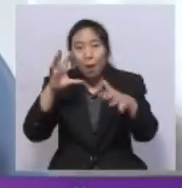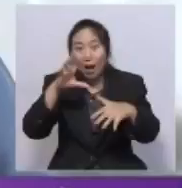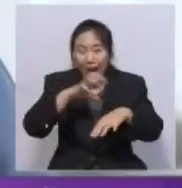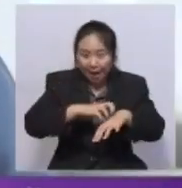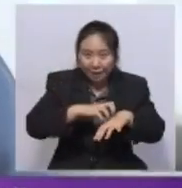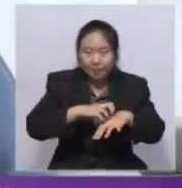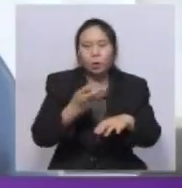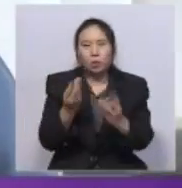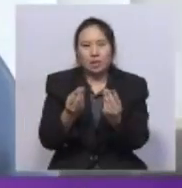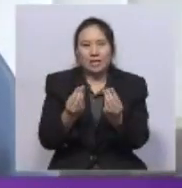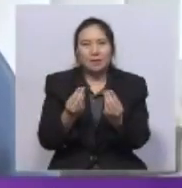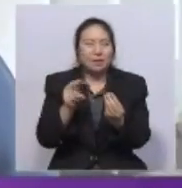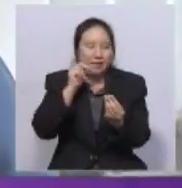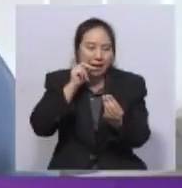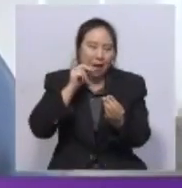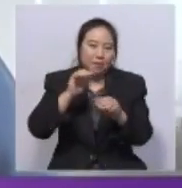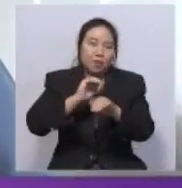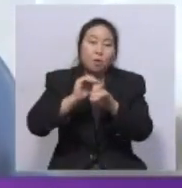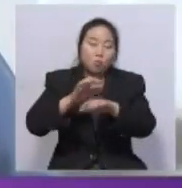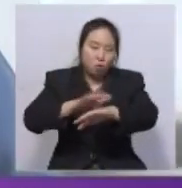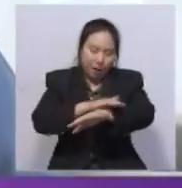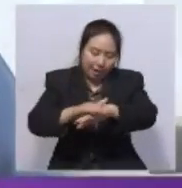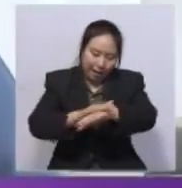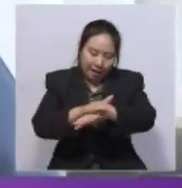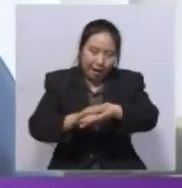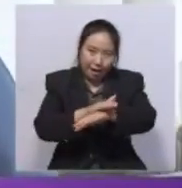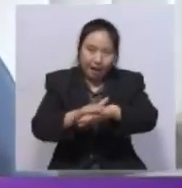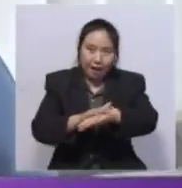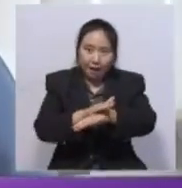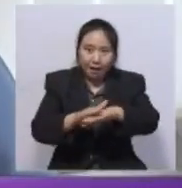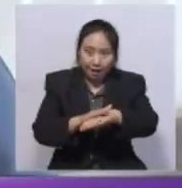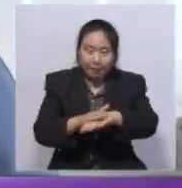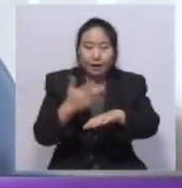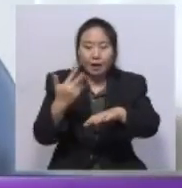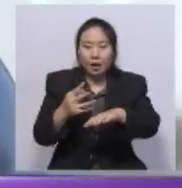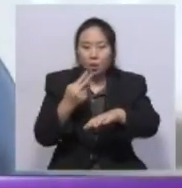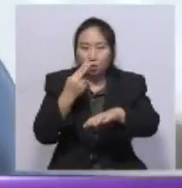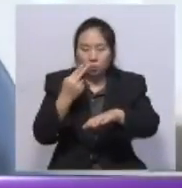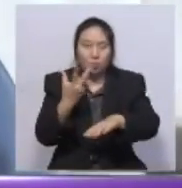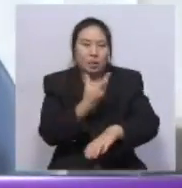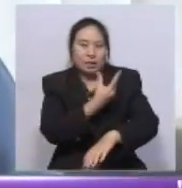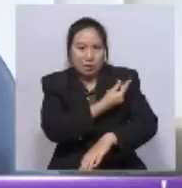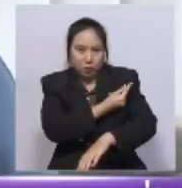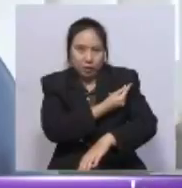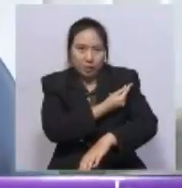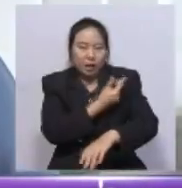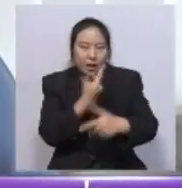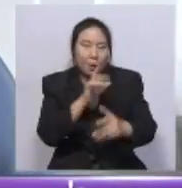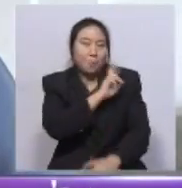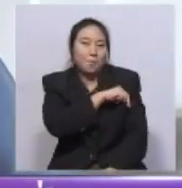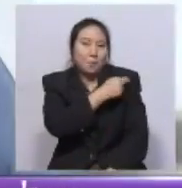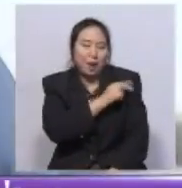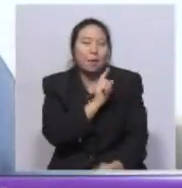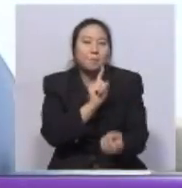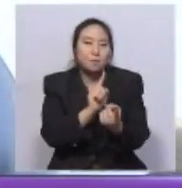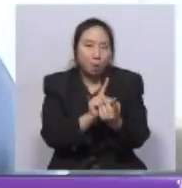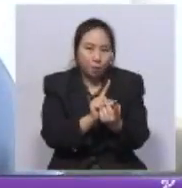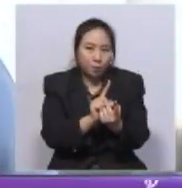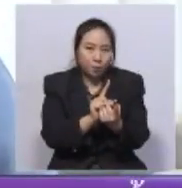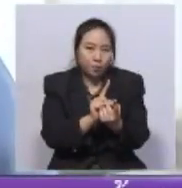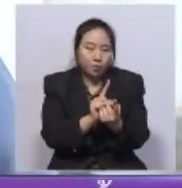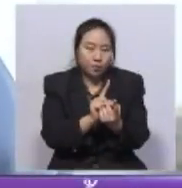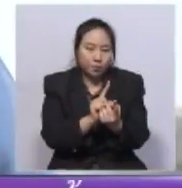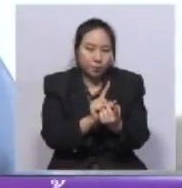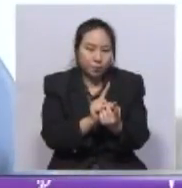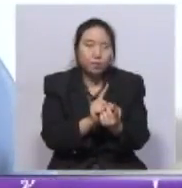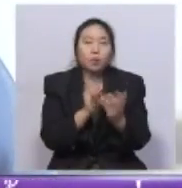แผลนะครับด้วยน้ำสบู่นะครับแล้วก็ดูประวัติเรื่องฉีดวัคซีนนะครับแล้วก็ไปพบแพทย์นะครับเพื่อจะไ